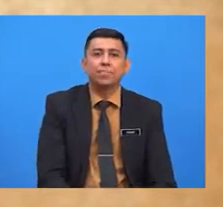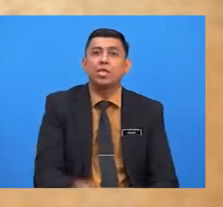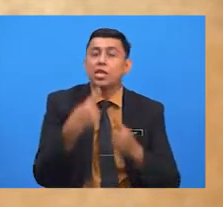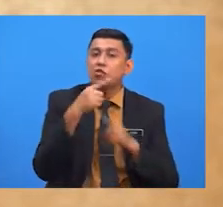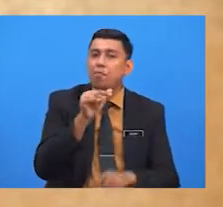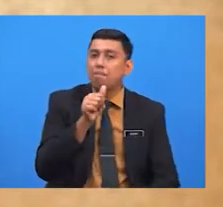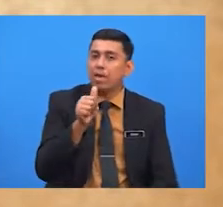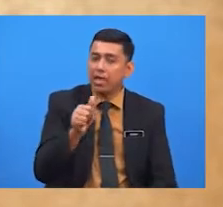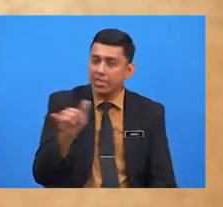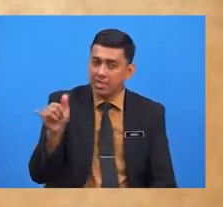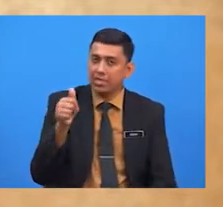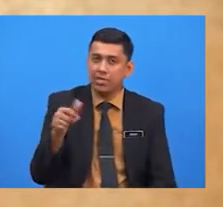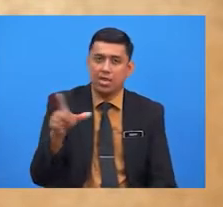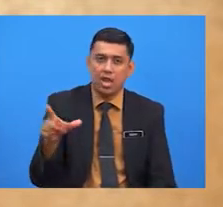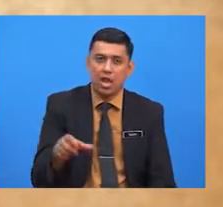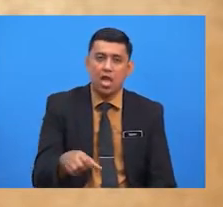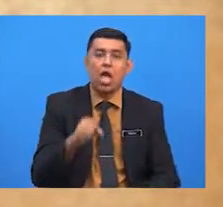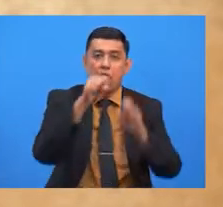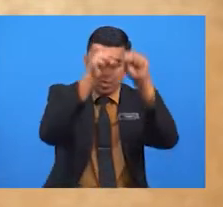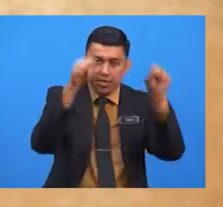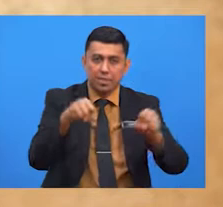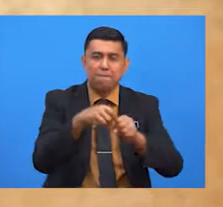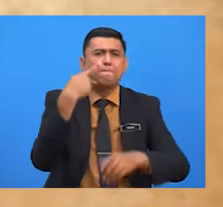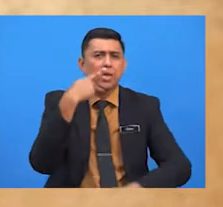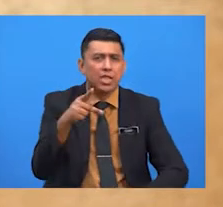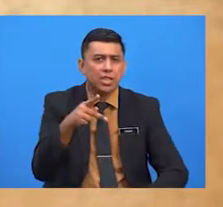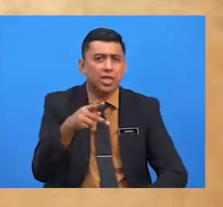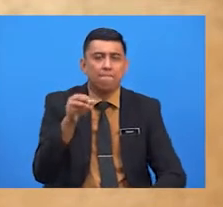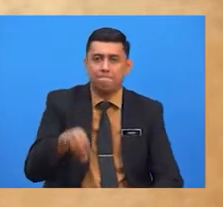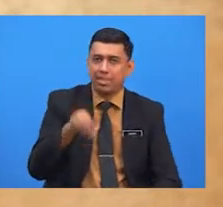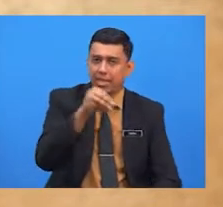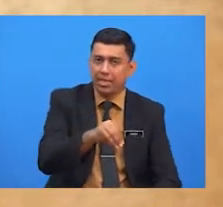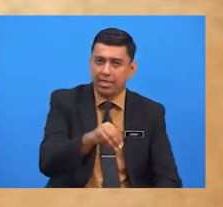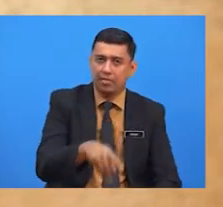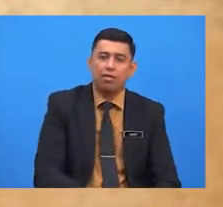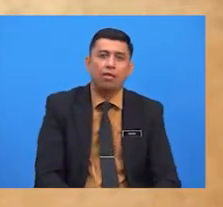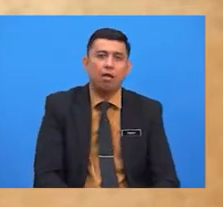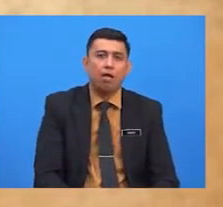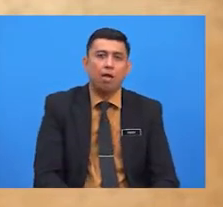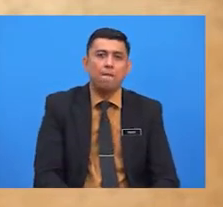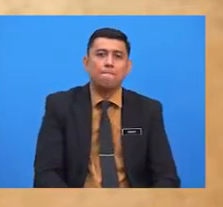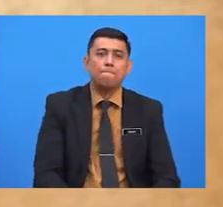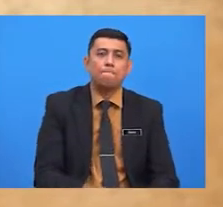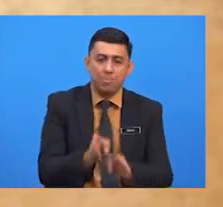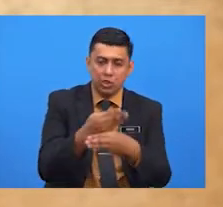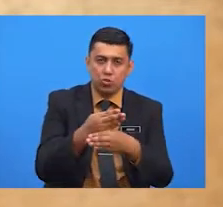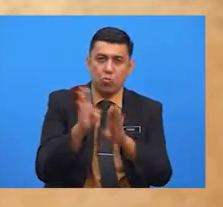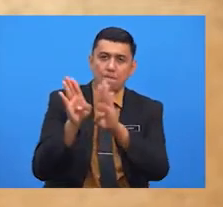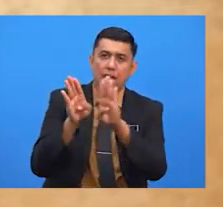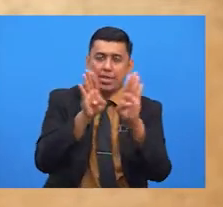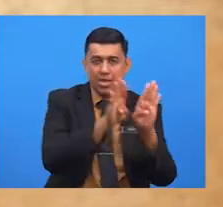Jawapannya ialah sistem pemerintahan, pertanian, pembentukan bandar,